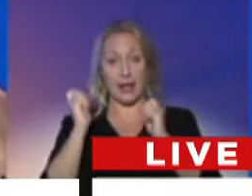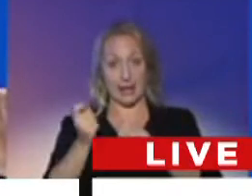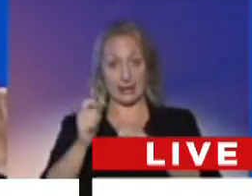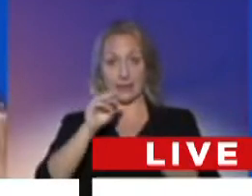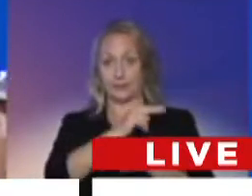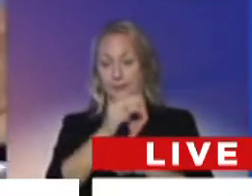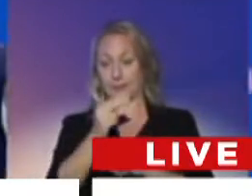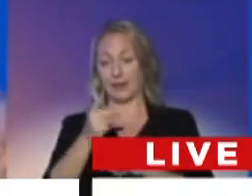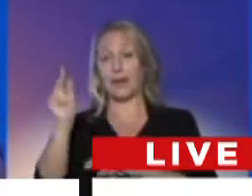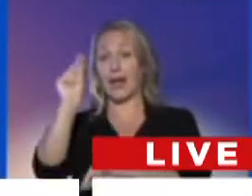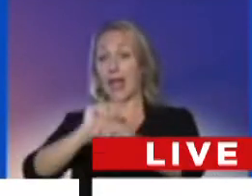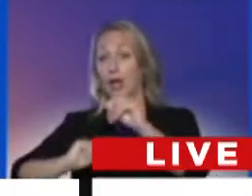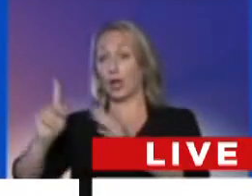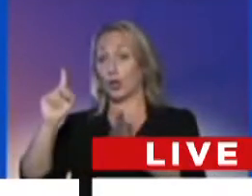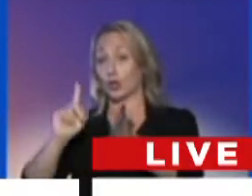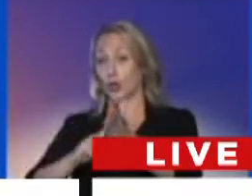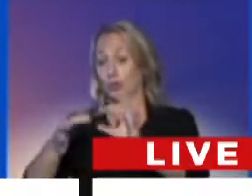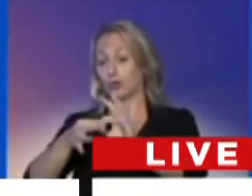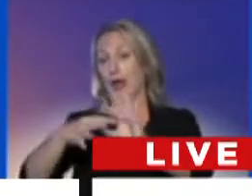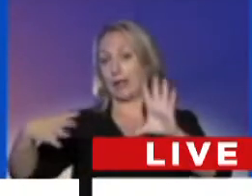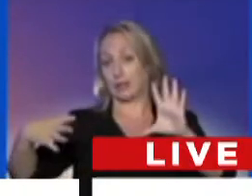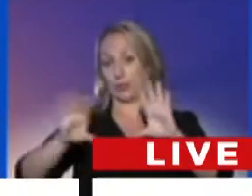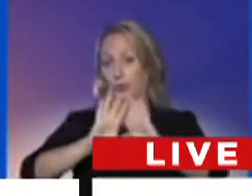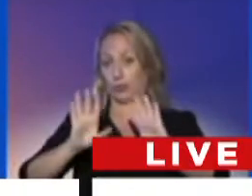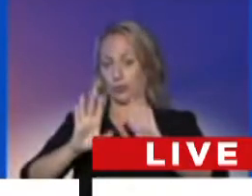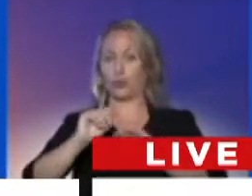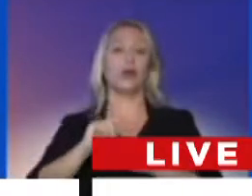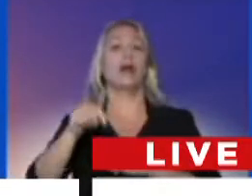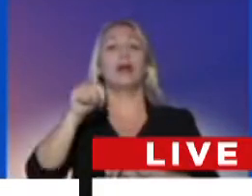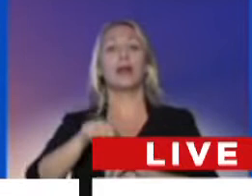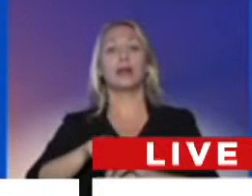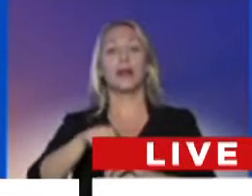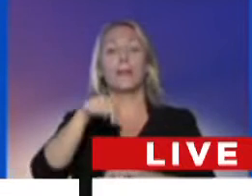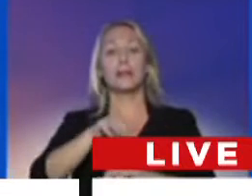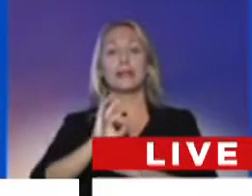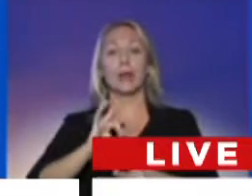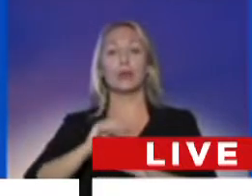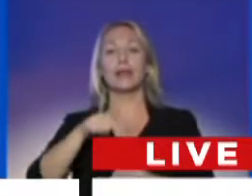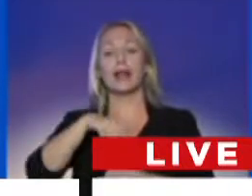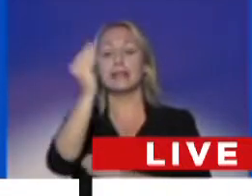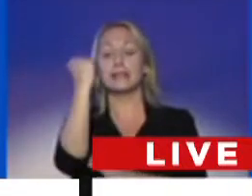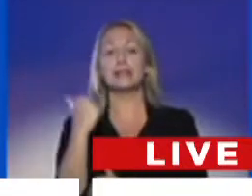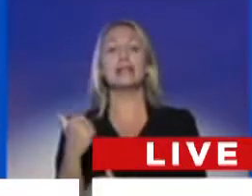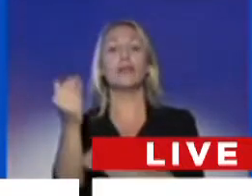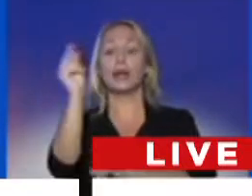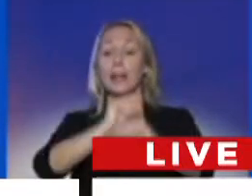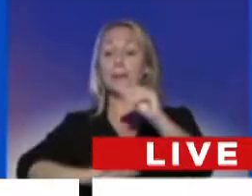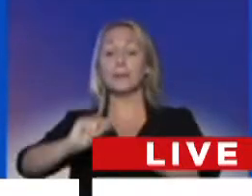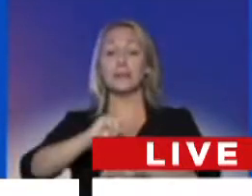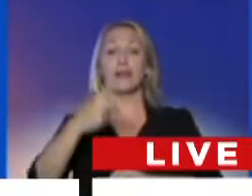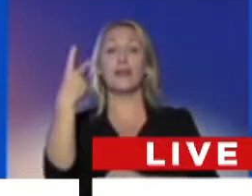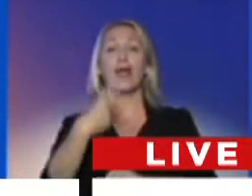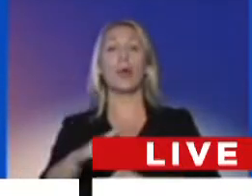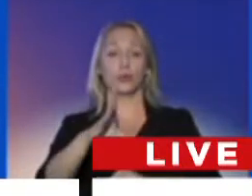από την αλλαγή του εκλογικού νόμου, θα έρθω στη συνέχεια στο ερώτημά σας, χρειάζονται 200 ψήφια, αυτό ορίζει το Σύνταγμα. Και σήμερα, πάλι